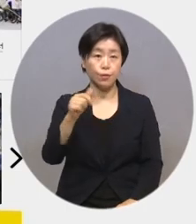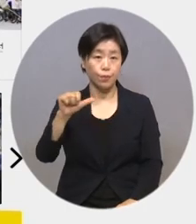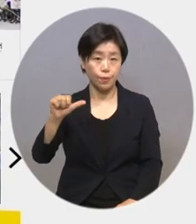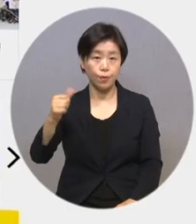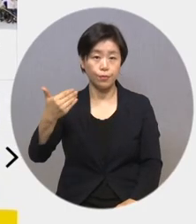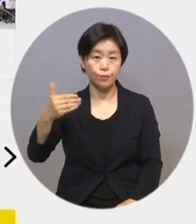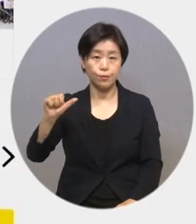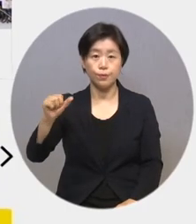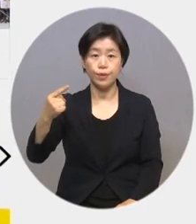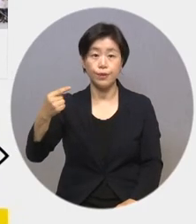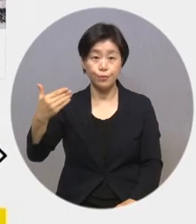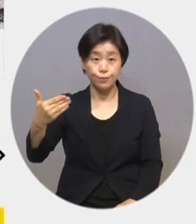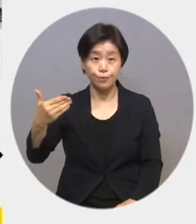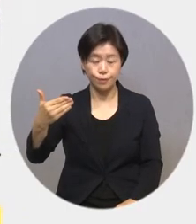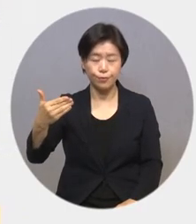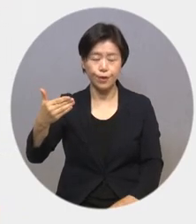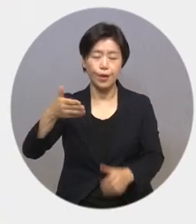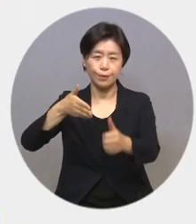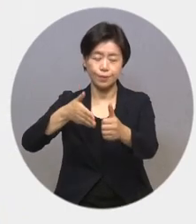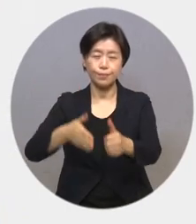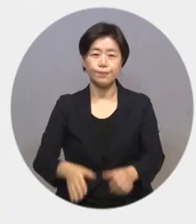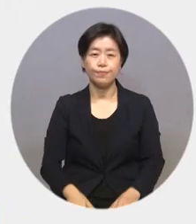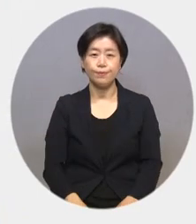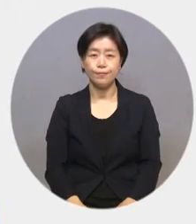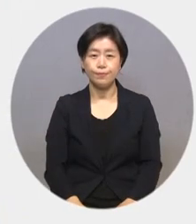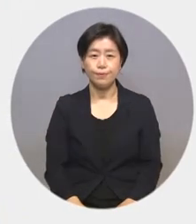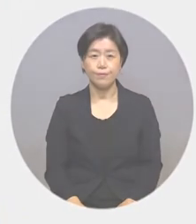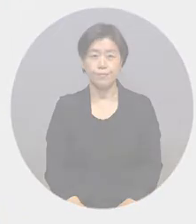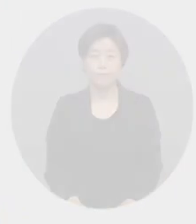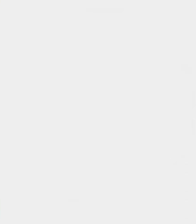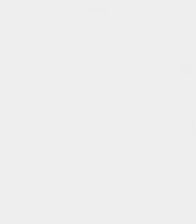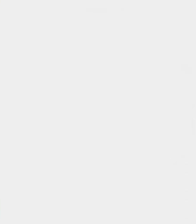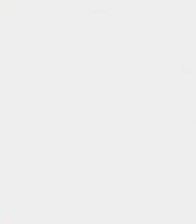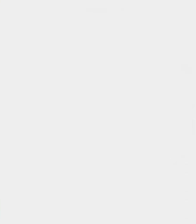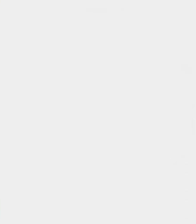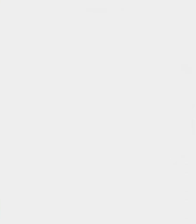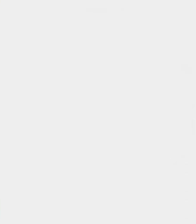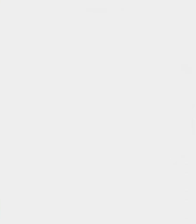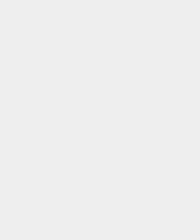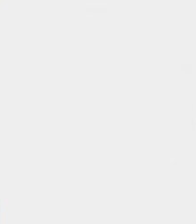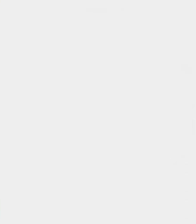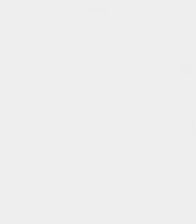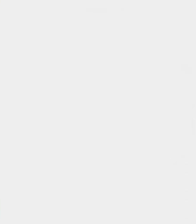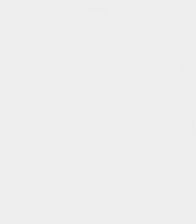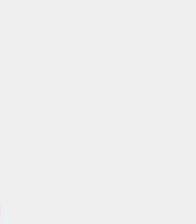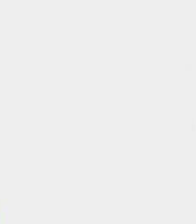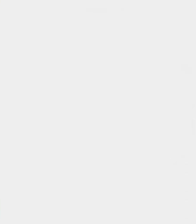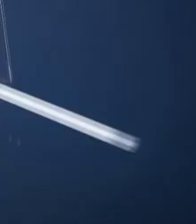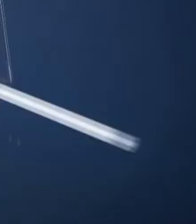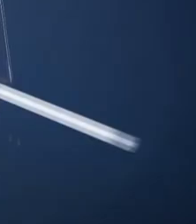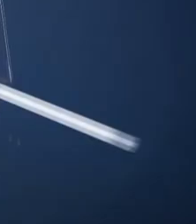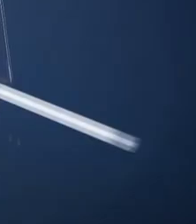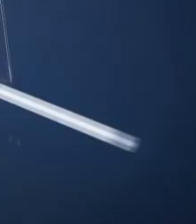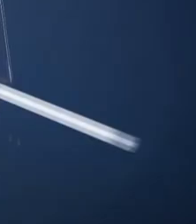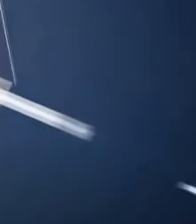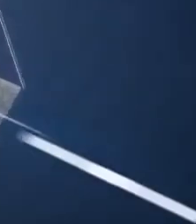전화번호 02-2655-9519로 많은 제보 바랍니다.